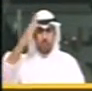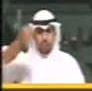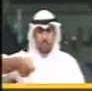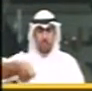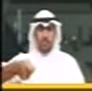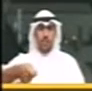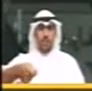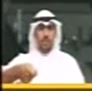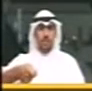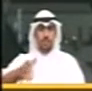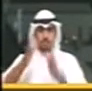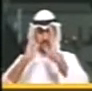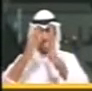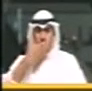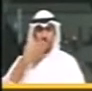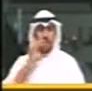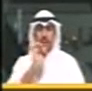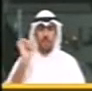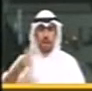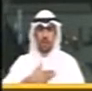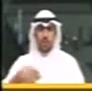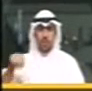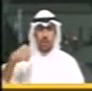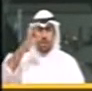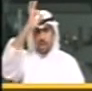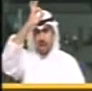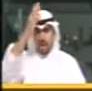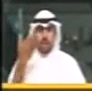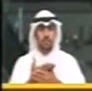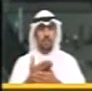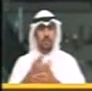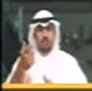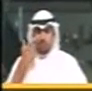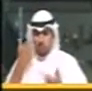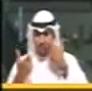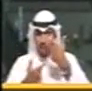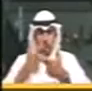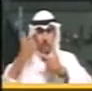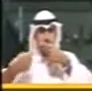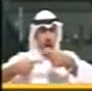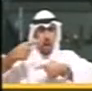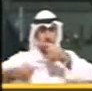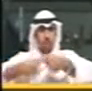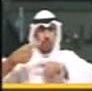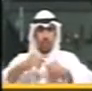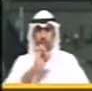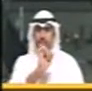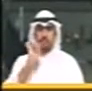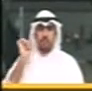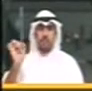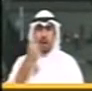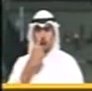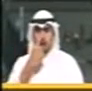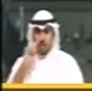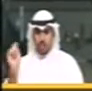الداخليه الشيخ محمد خالد الصباح على ما شملني من رعايه واهتمام من اللحظه الاولى التي كان يتابع فيها حالتي المرضيه التي المت فيني بالعياء